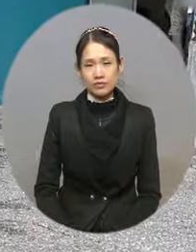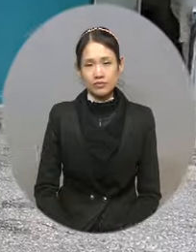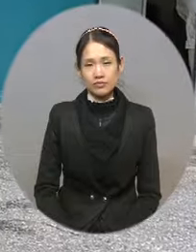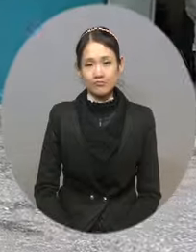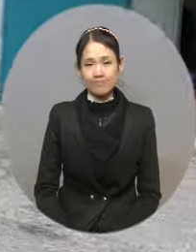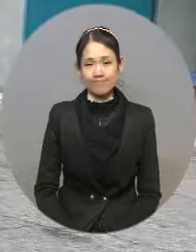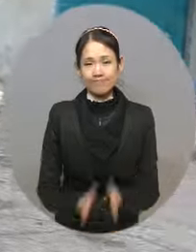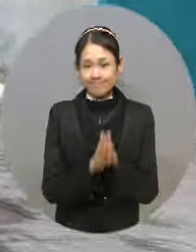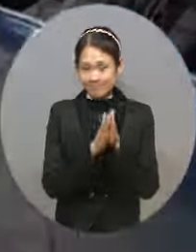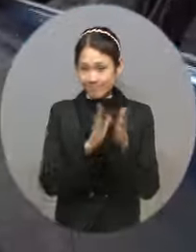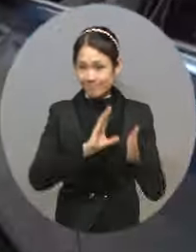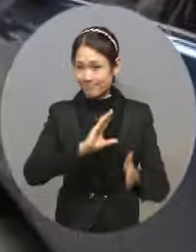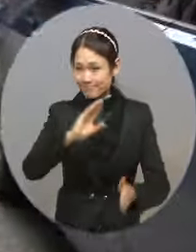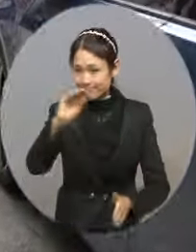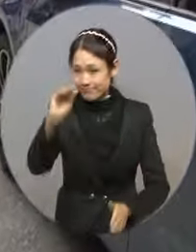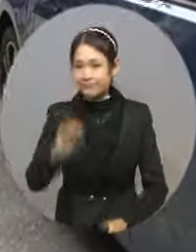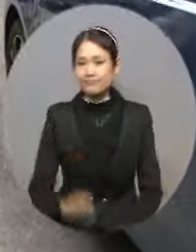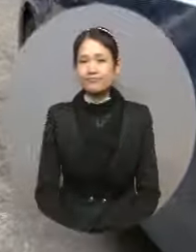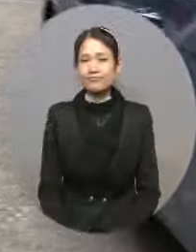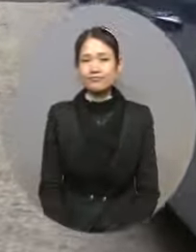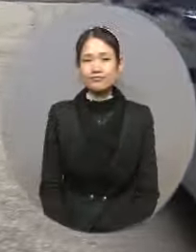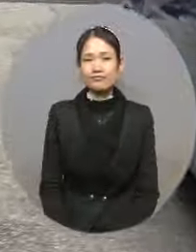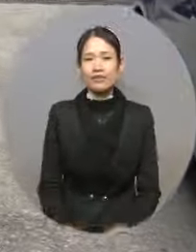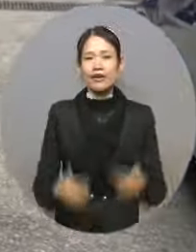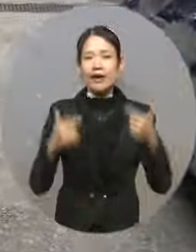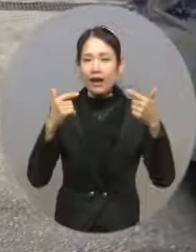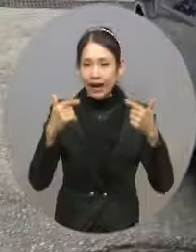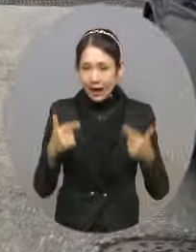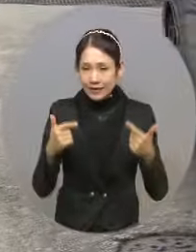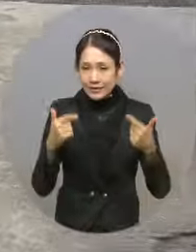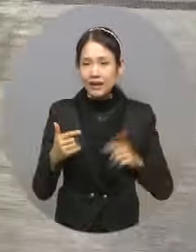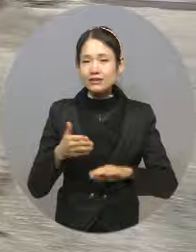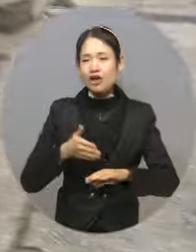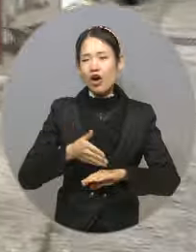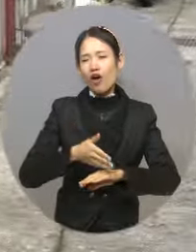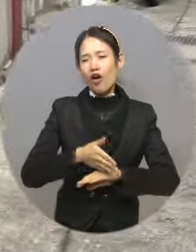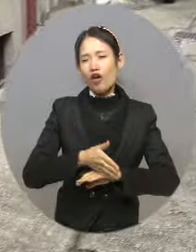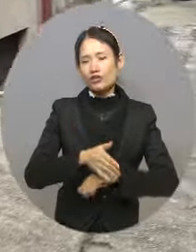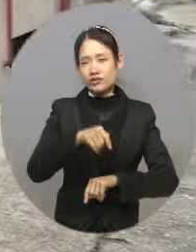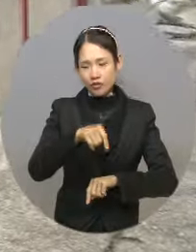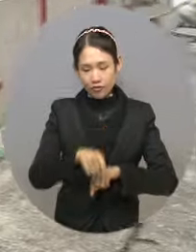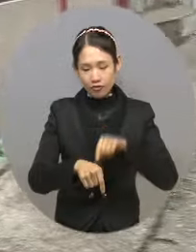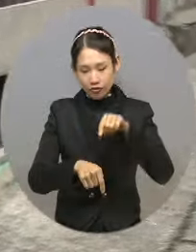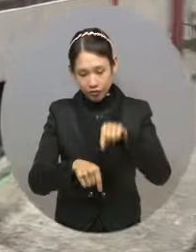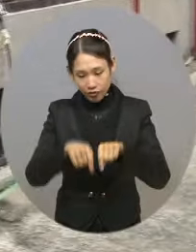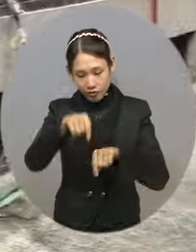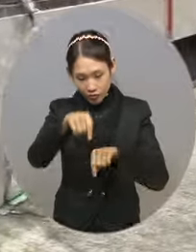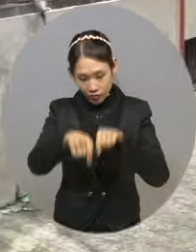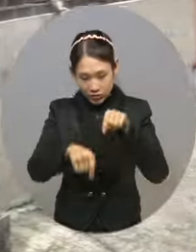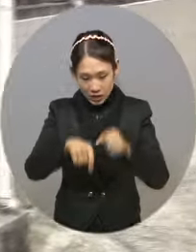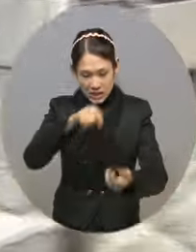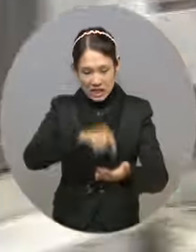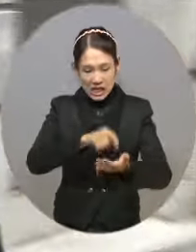자, 출발하시죠. 항상 이렇게 천천히 걸어야 돼요. 빨리 서두르거나